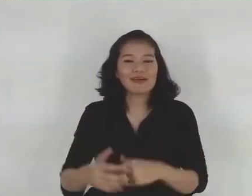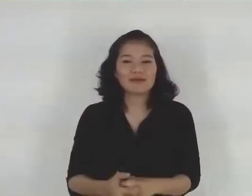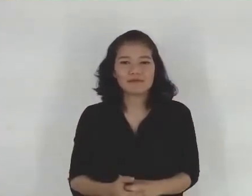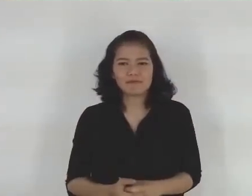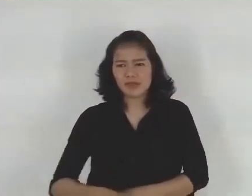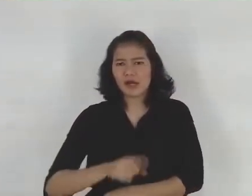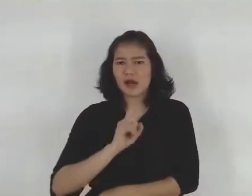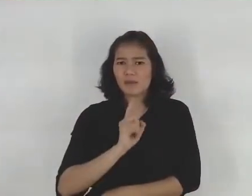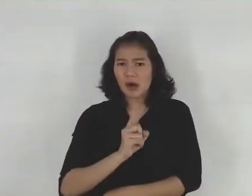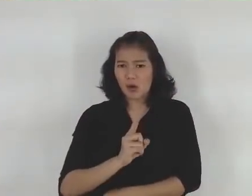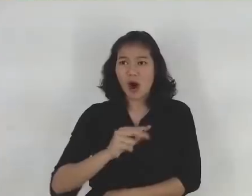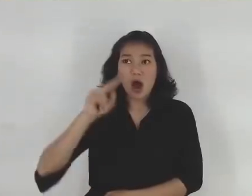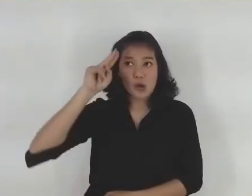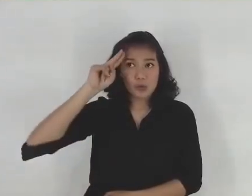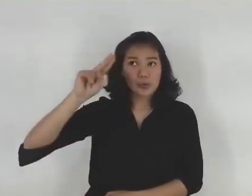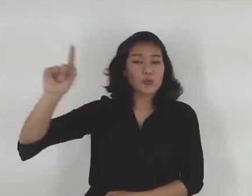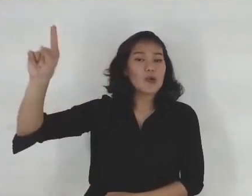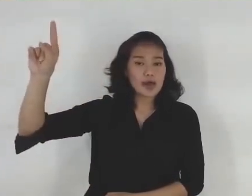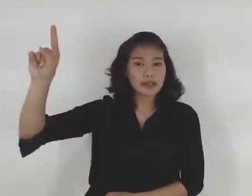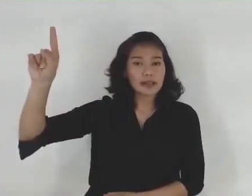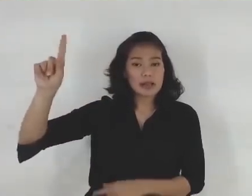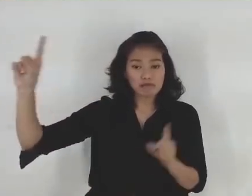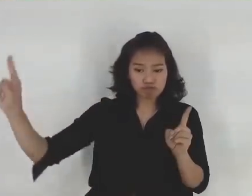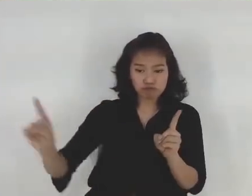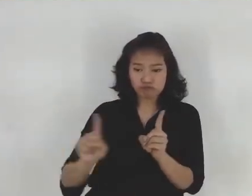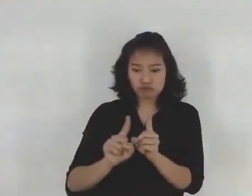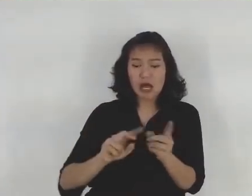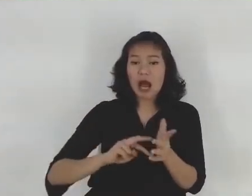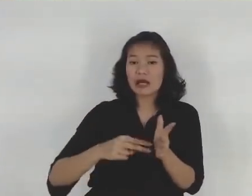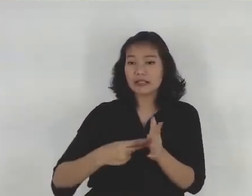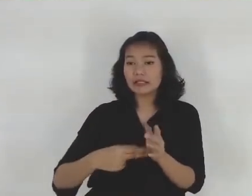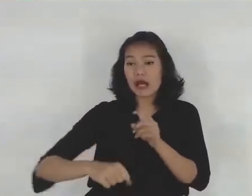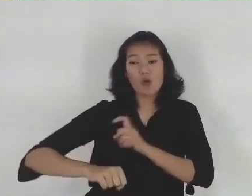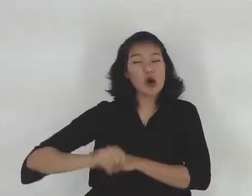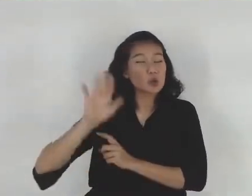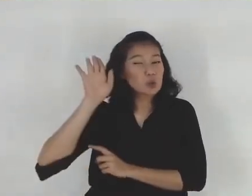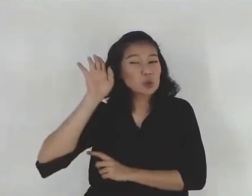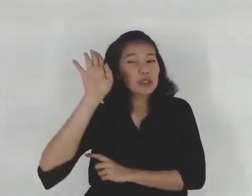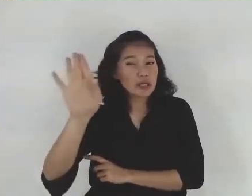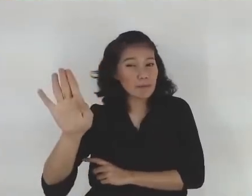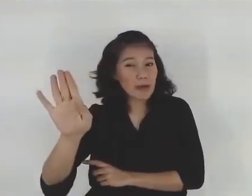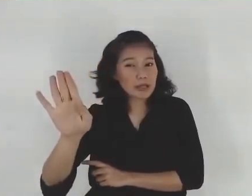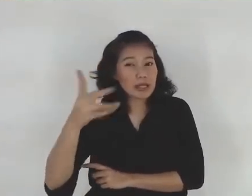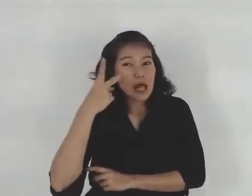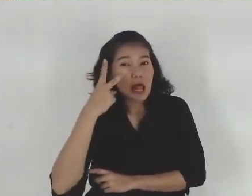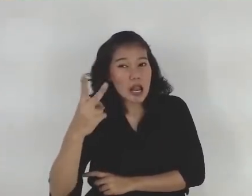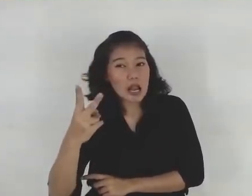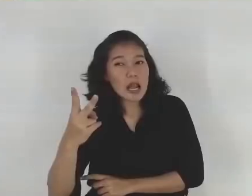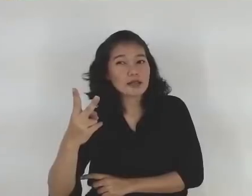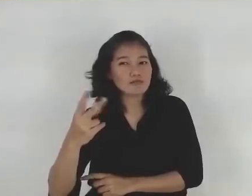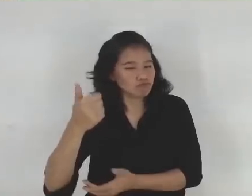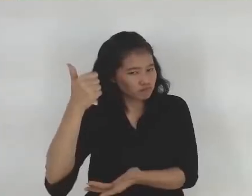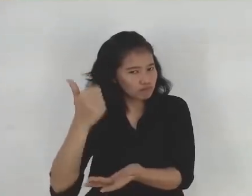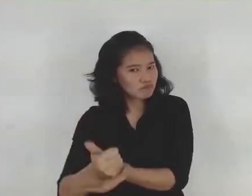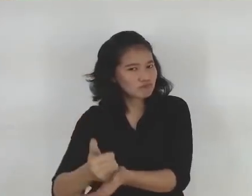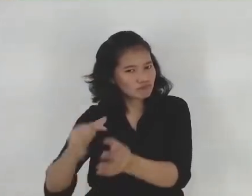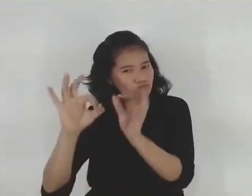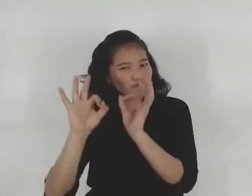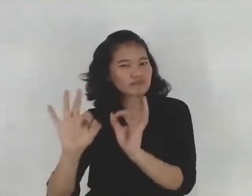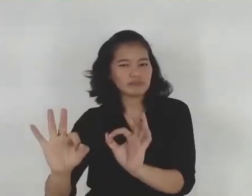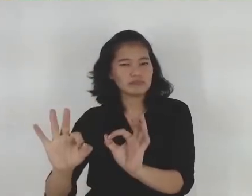bahwa dengan Tuhan segala hal di masa depan sudah Iya jamin